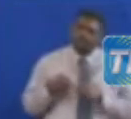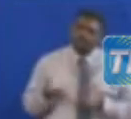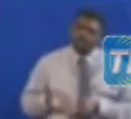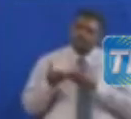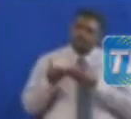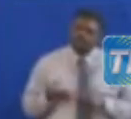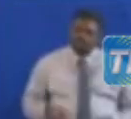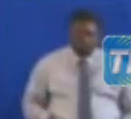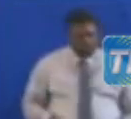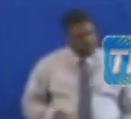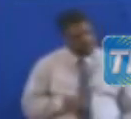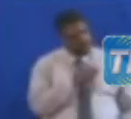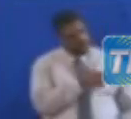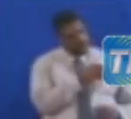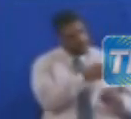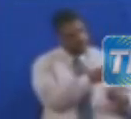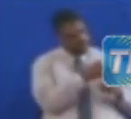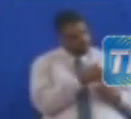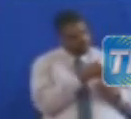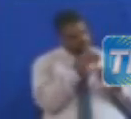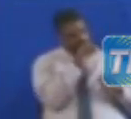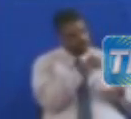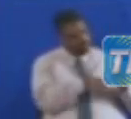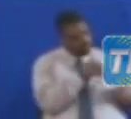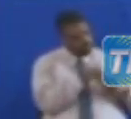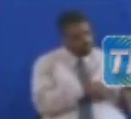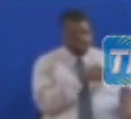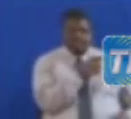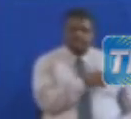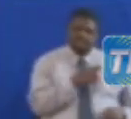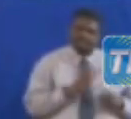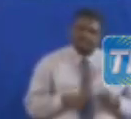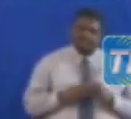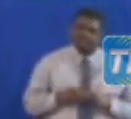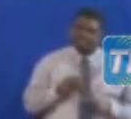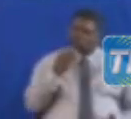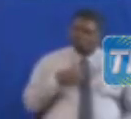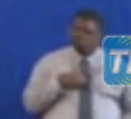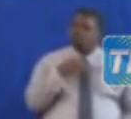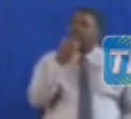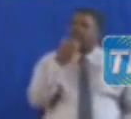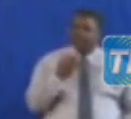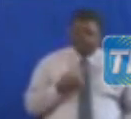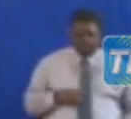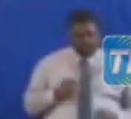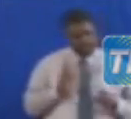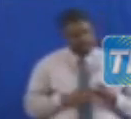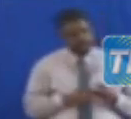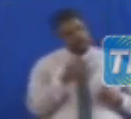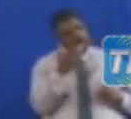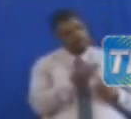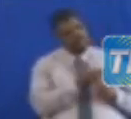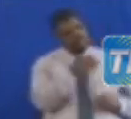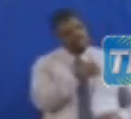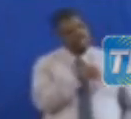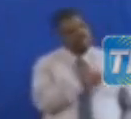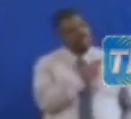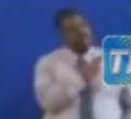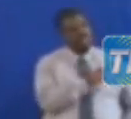Maendeleo UNCDF, makampuni ya migodi ya Geita Gold Mines, Twiga Barrick Tanzania, Benki ya